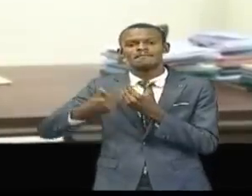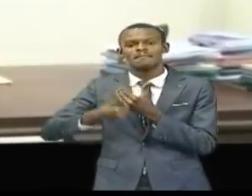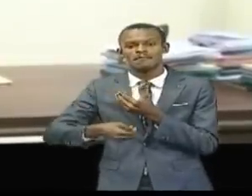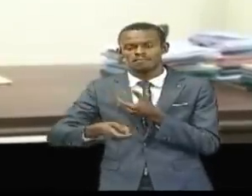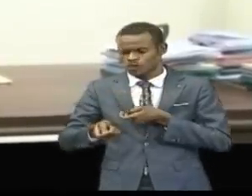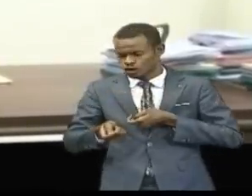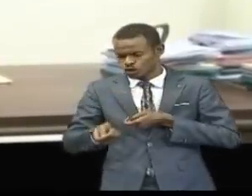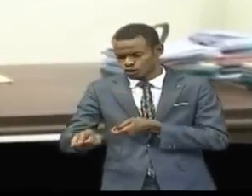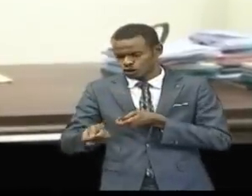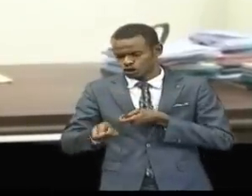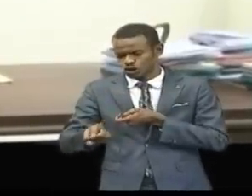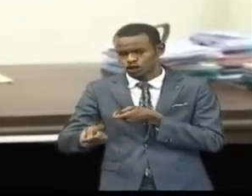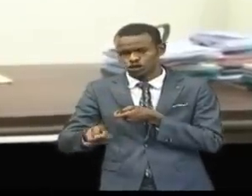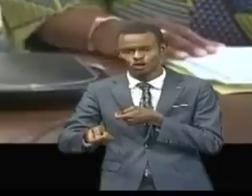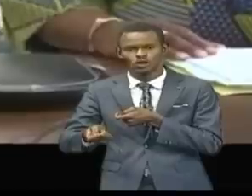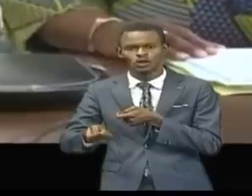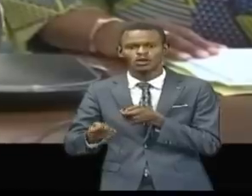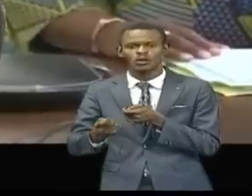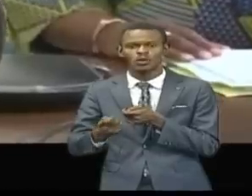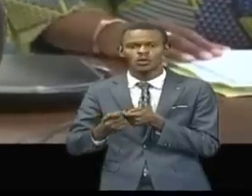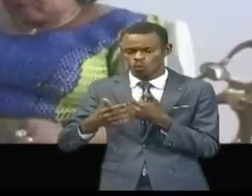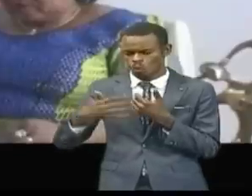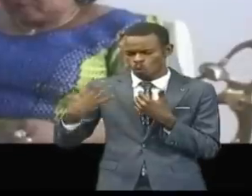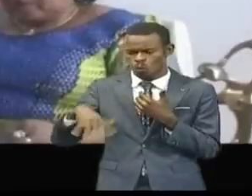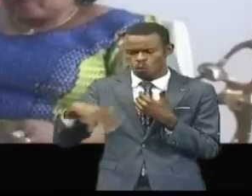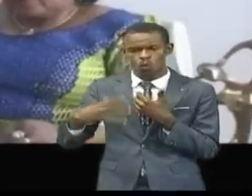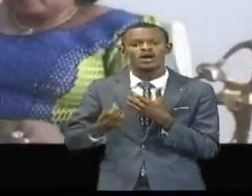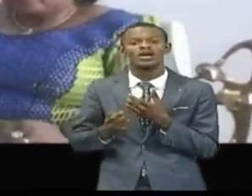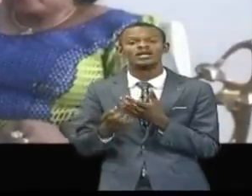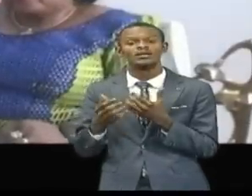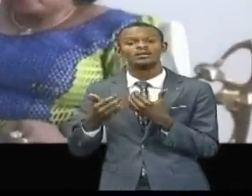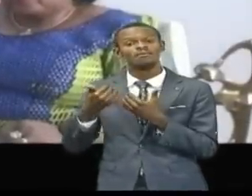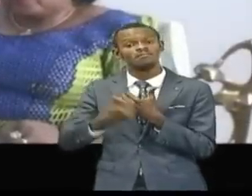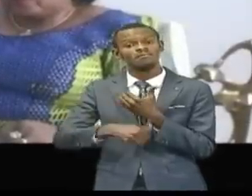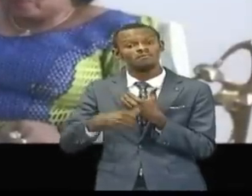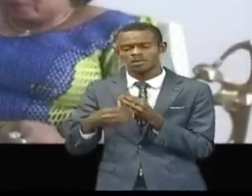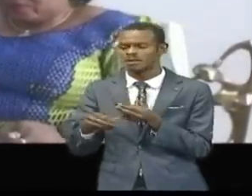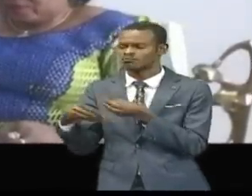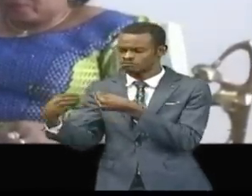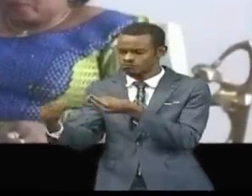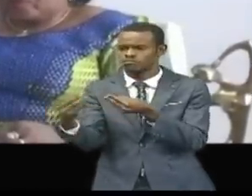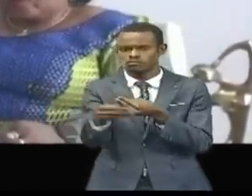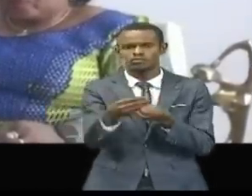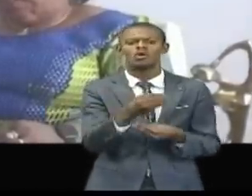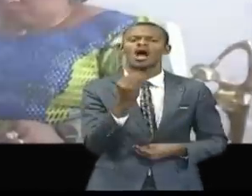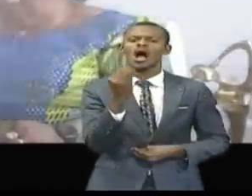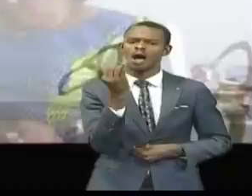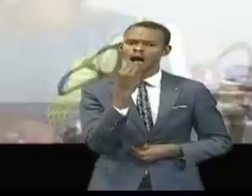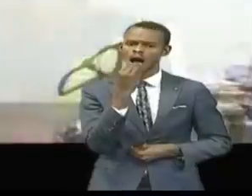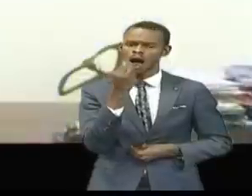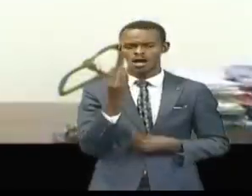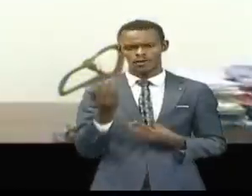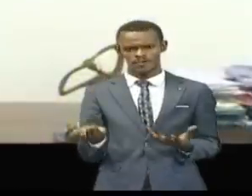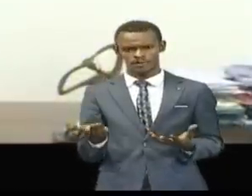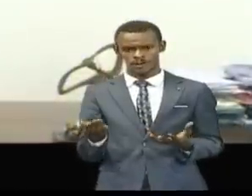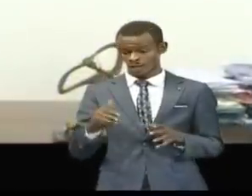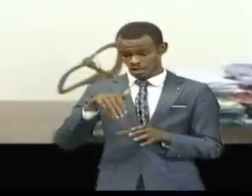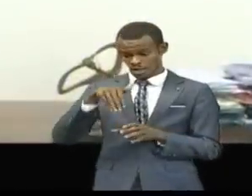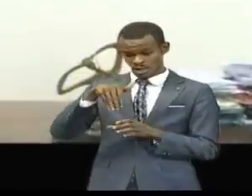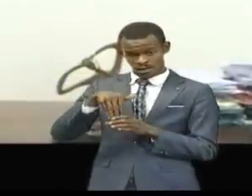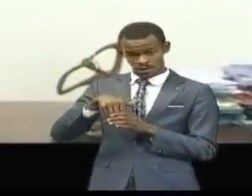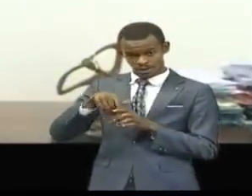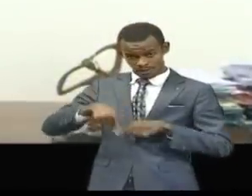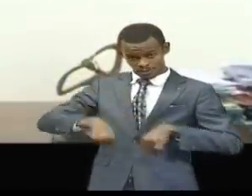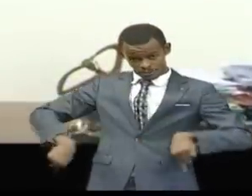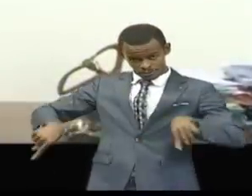situées dans les provinces à vocation agricole auront des espaces pour l'agriculture,